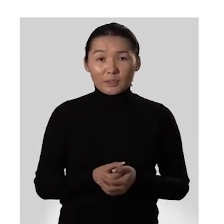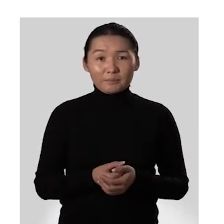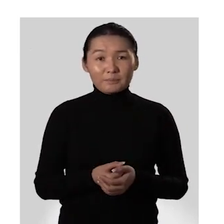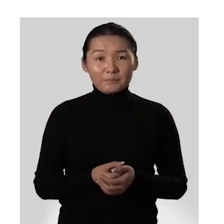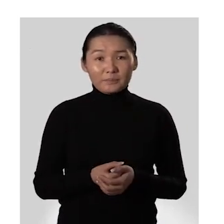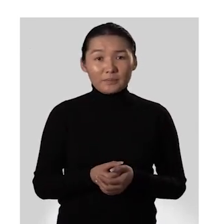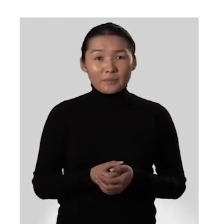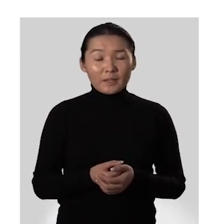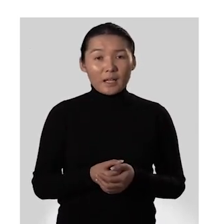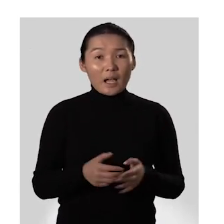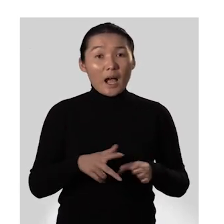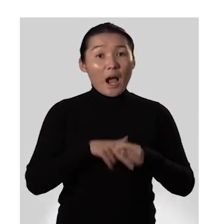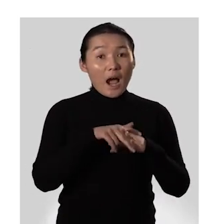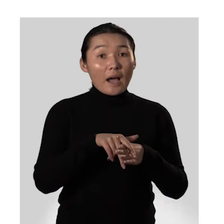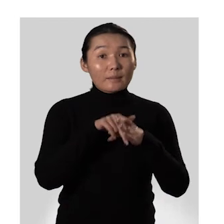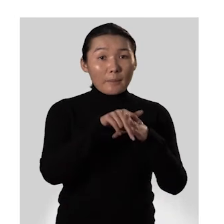Ат майданы.